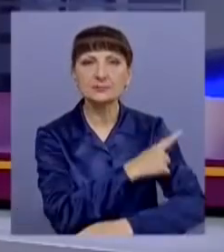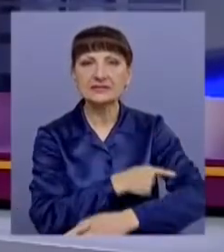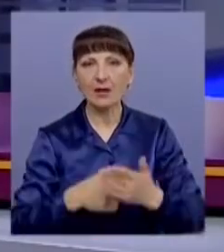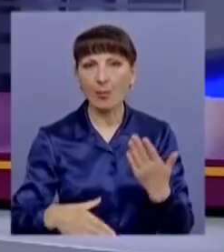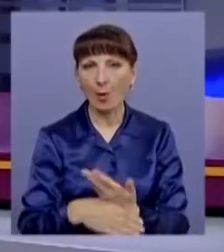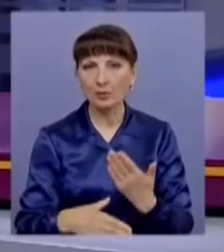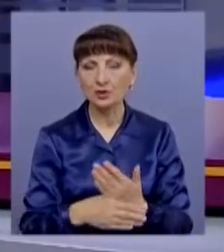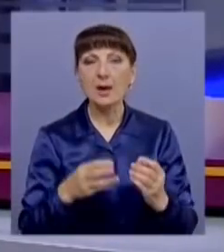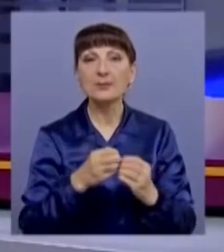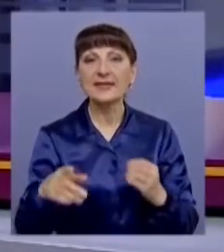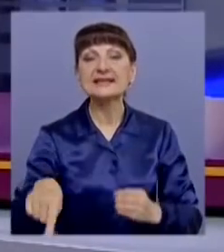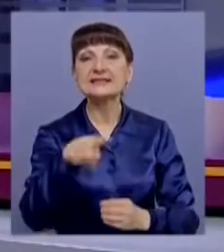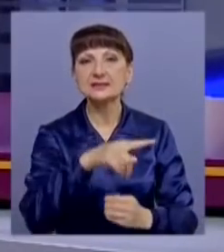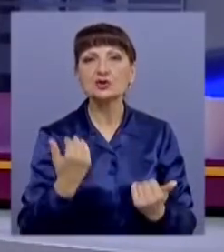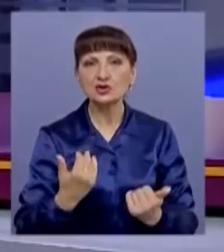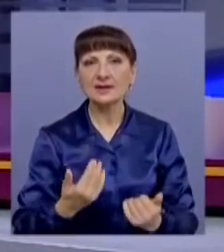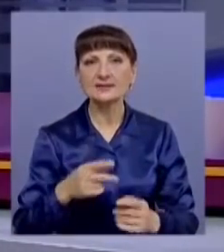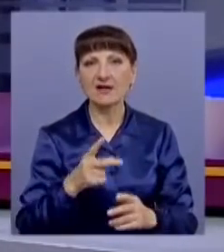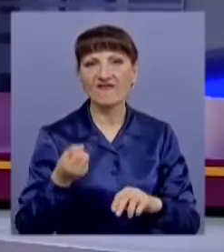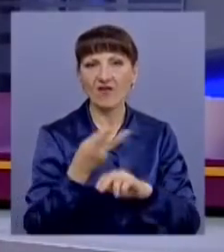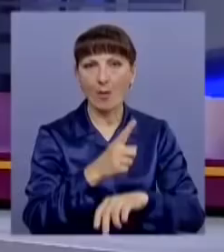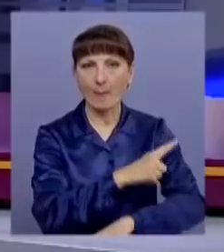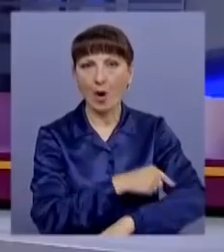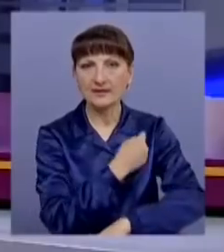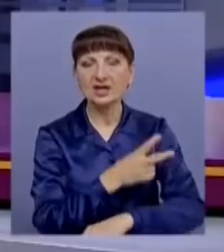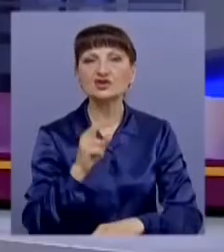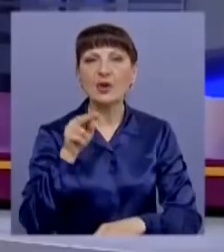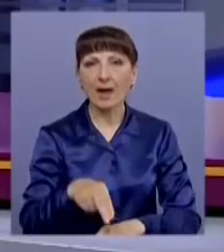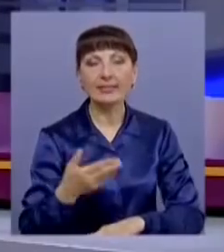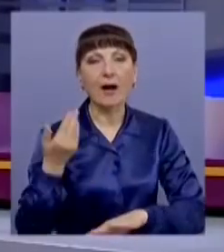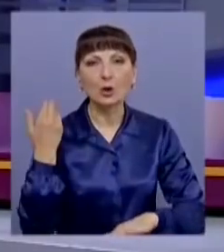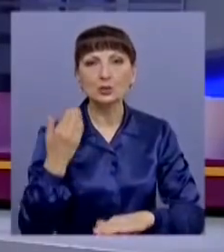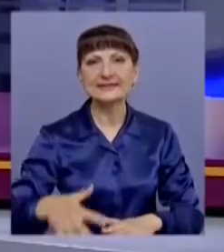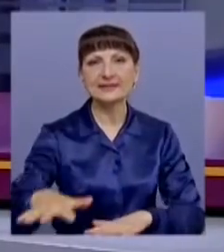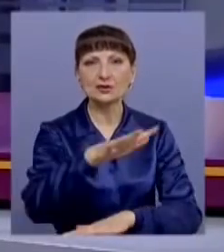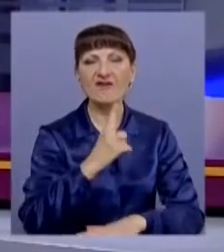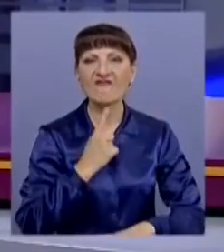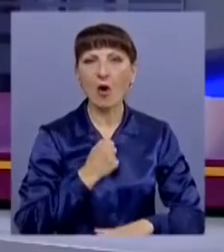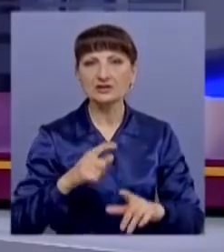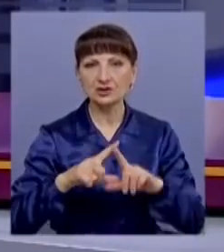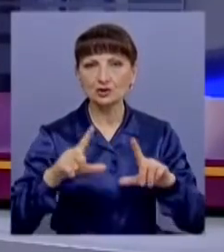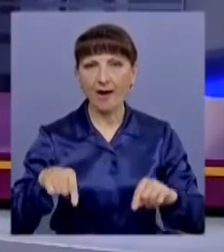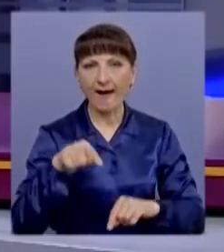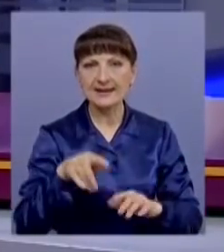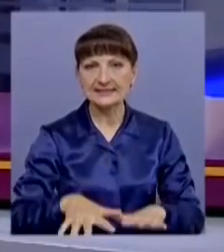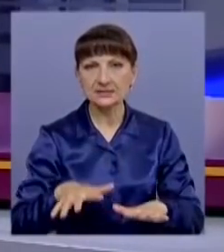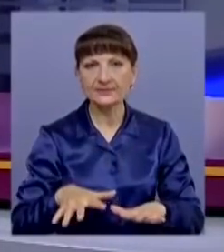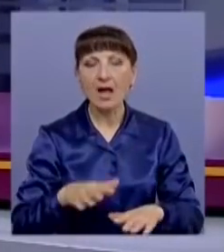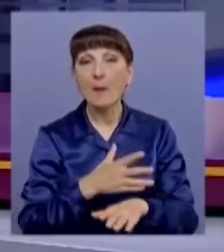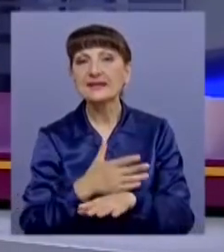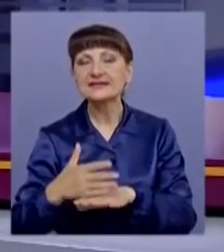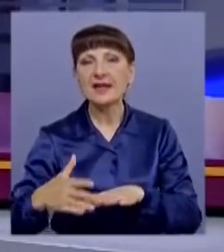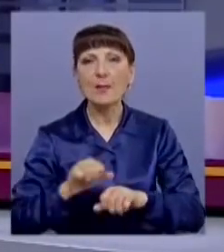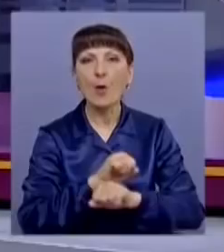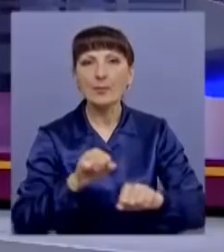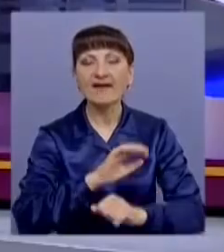медицинской помощью. 15 из них сейчас находятся в реанимации. ЧП произошло накануне на территории воинской части. Последствия разрывов